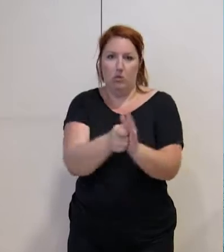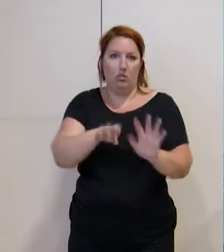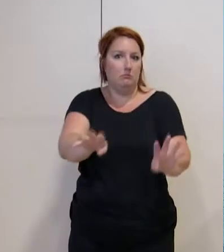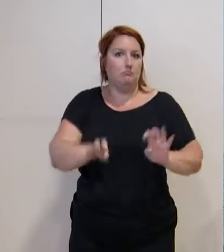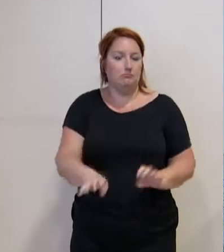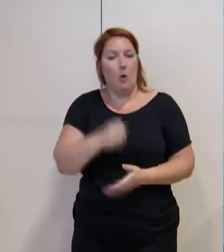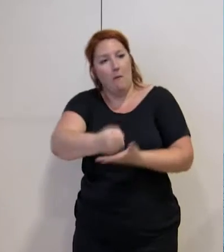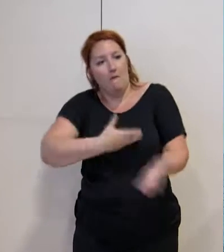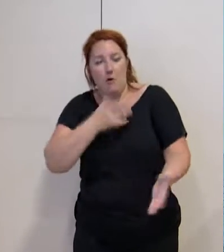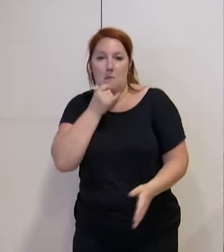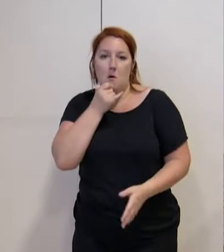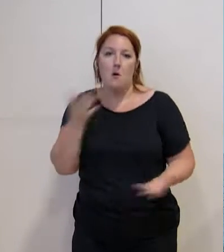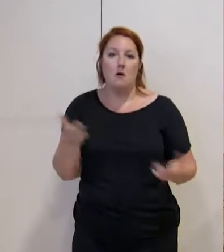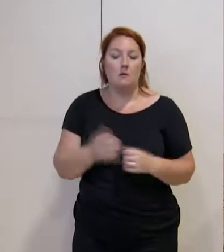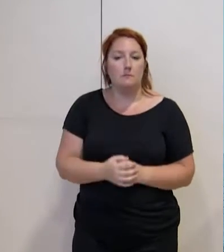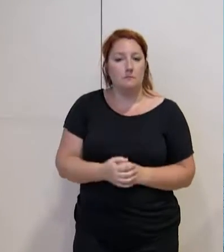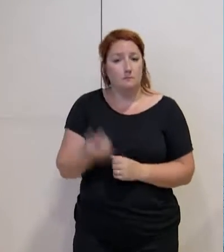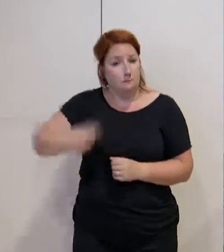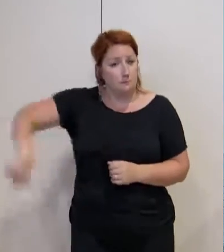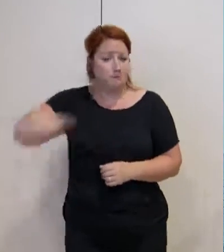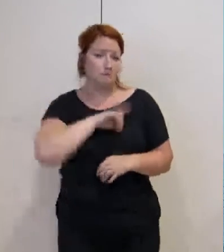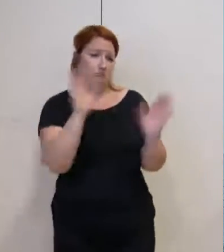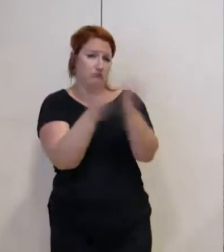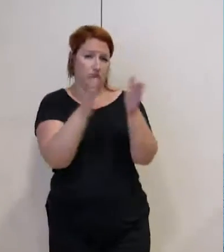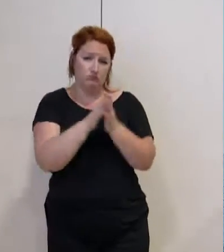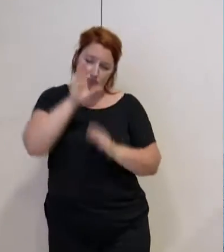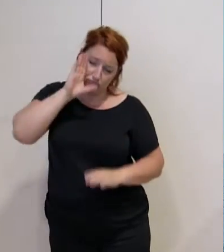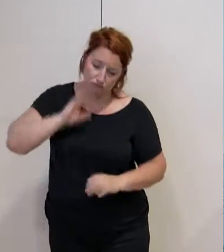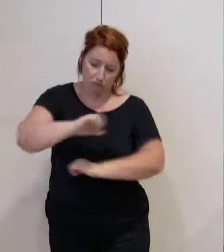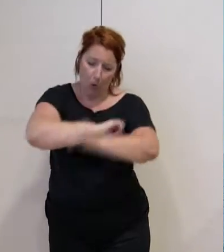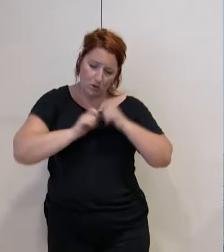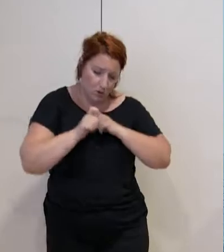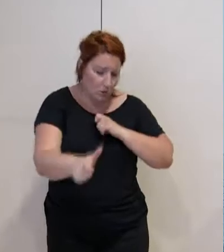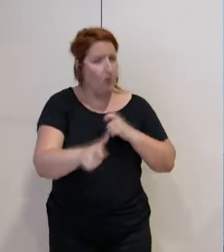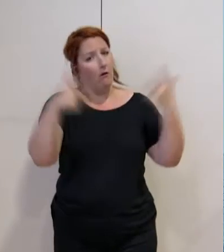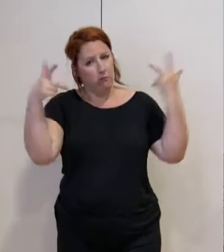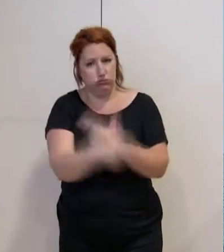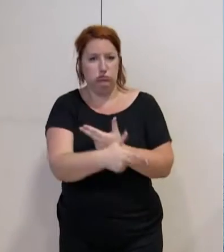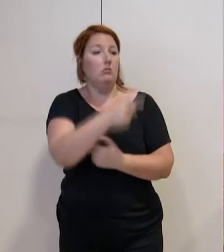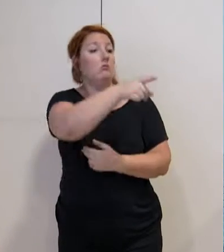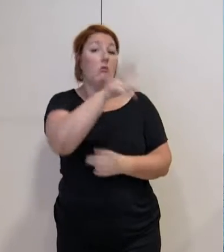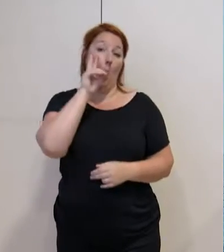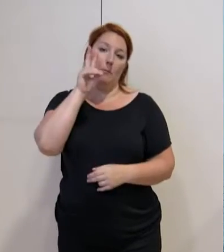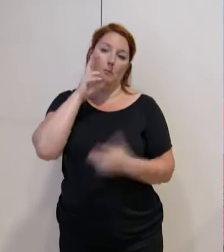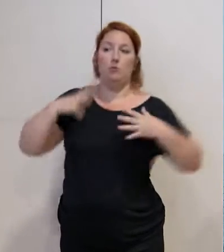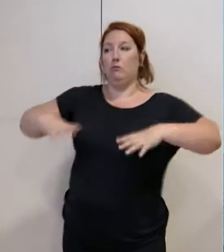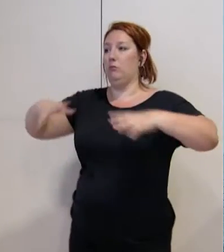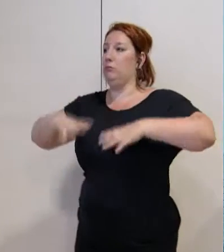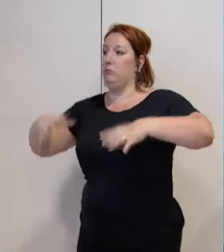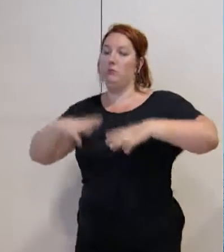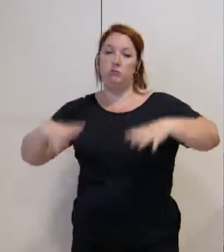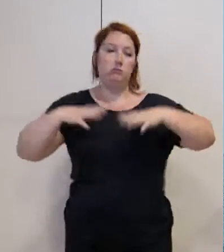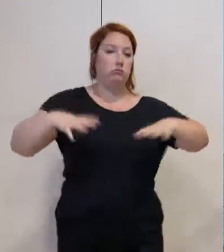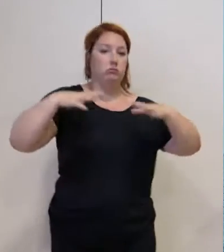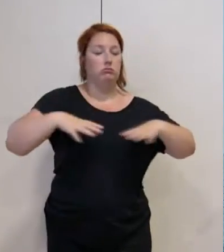Tous vous demandent de surseoir à la mise en œuvre de cette démarche dont vous vous dédouanez, comme d'habitude, de toute responsabilité, en vous